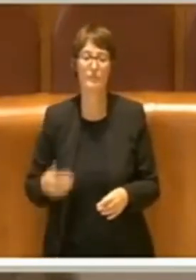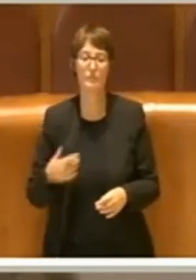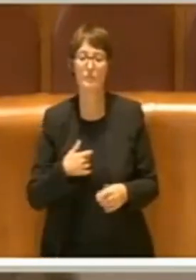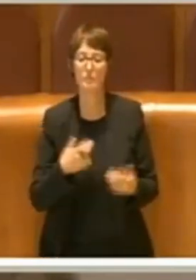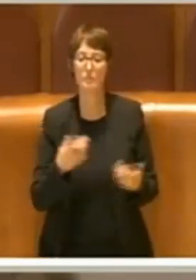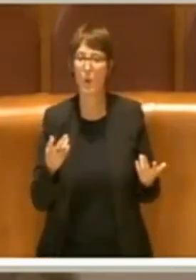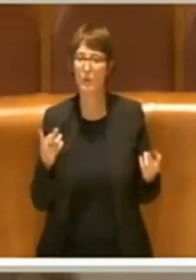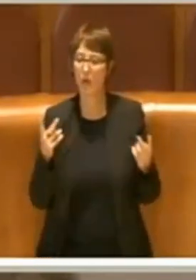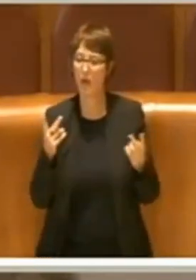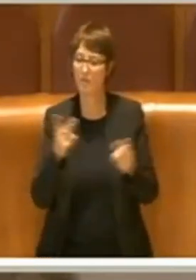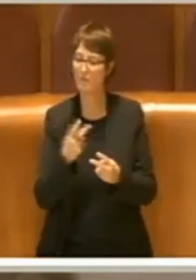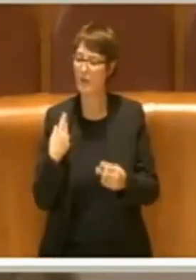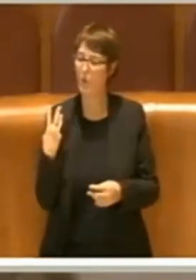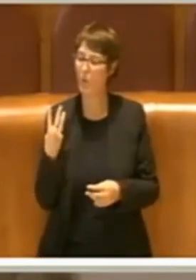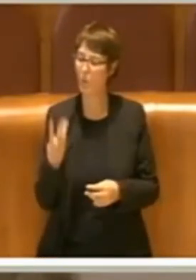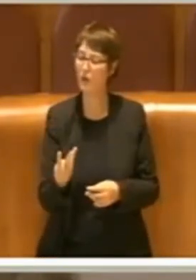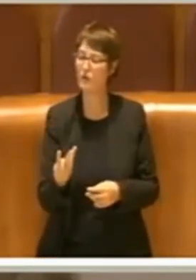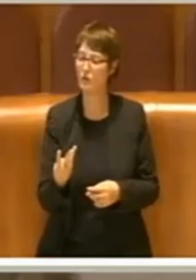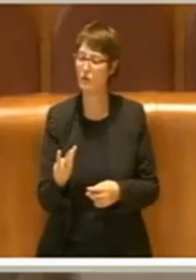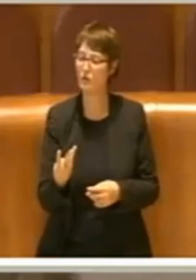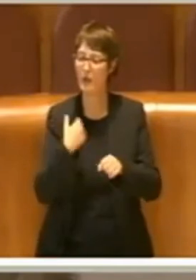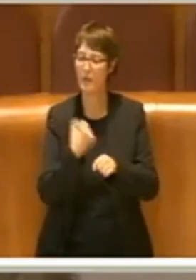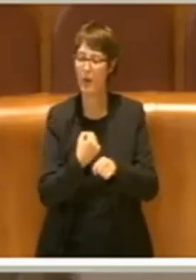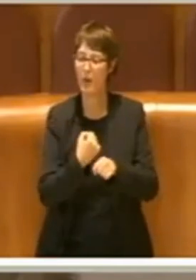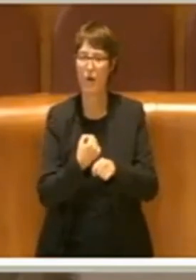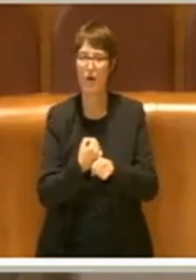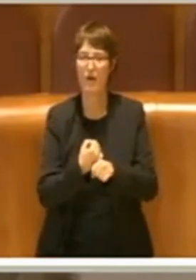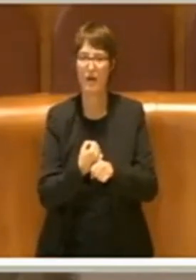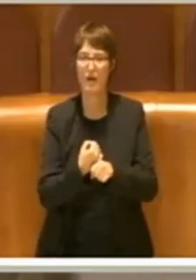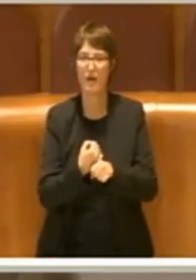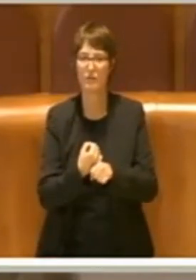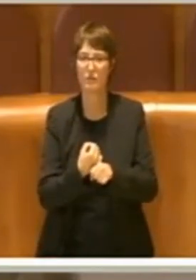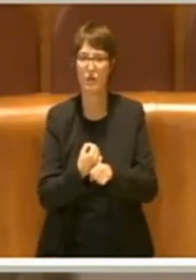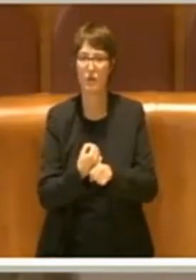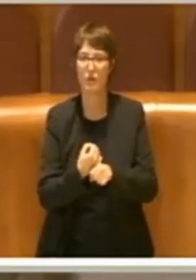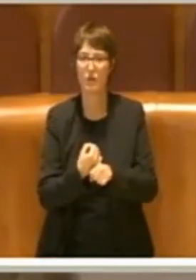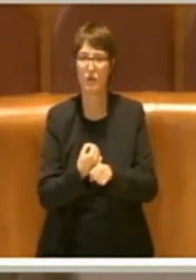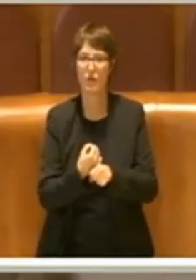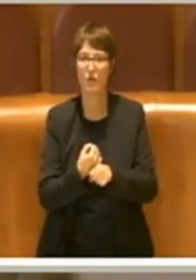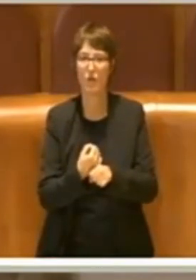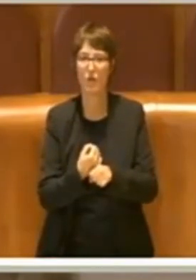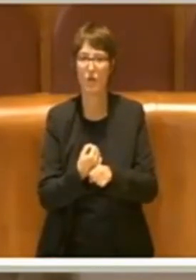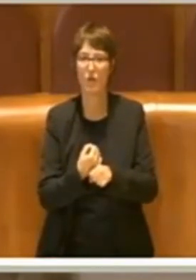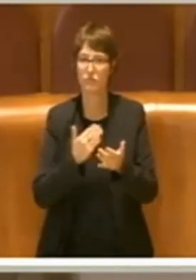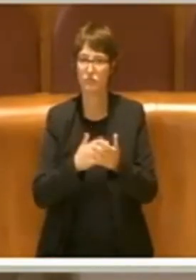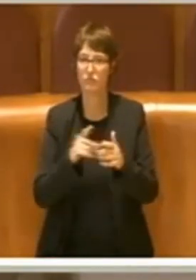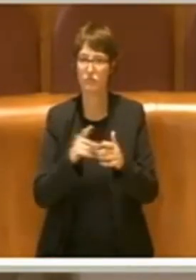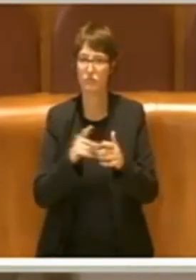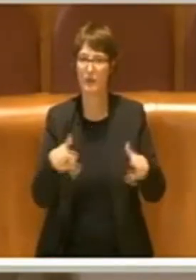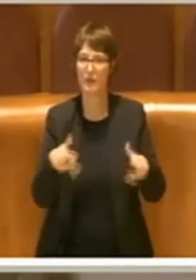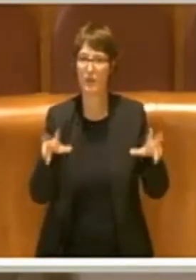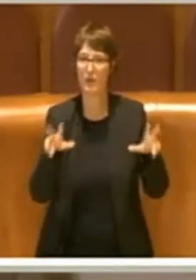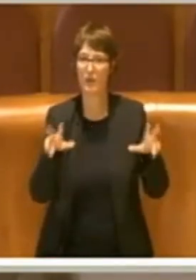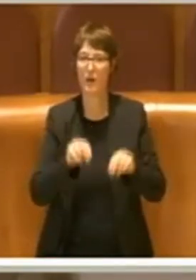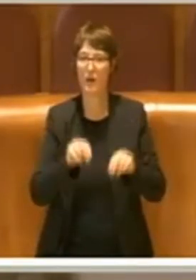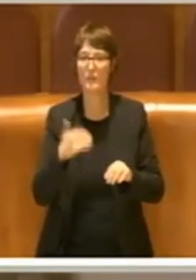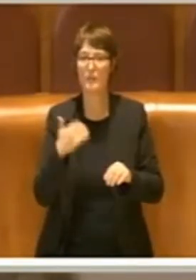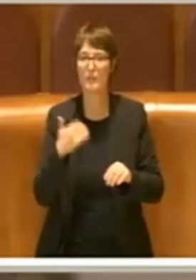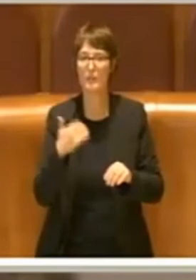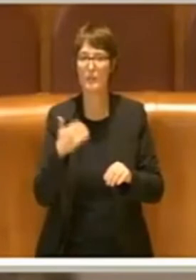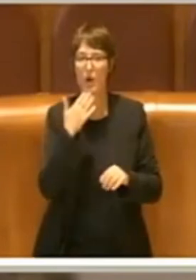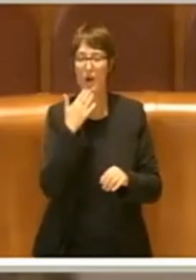fatto in questi 4 anni, sia in commissione, sia in aula, sia da parte della Giunta, con l'adozione del PUMS, del Piano Urbano della